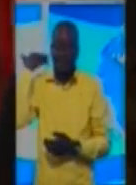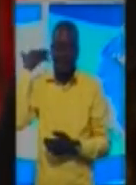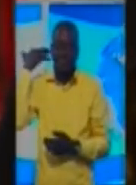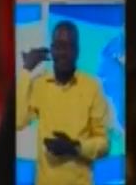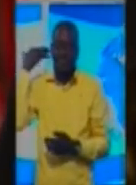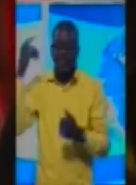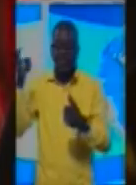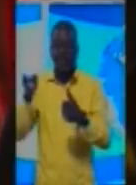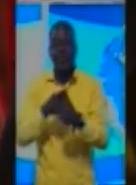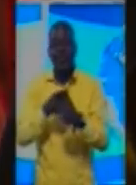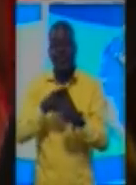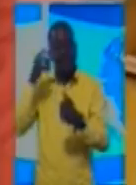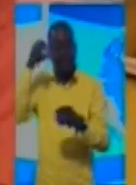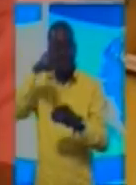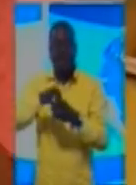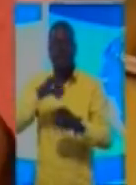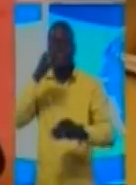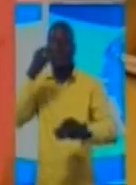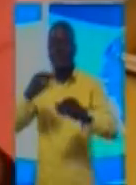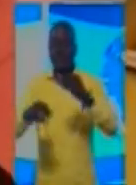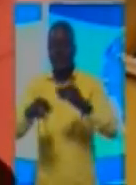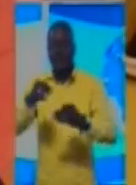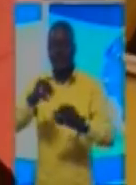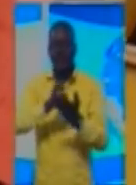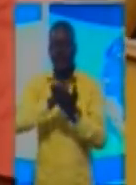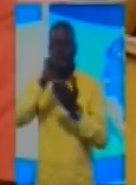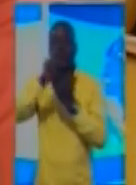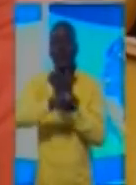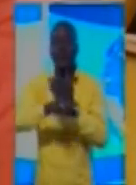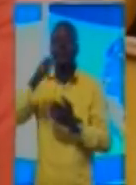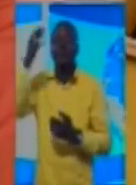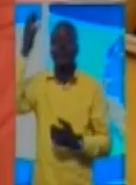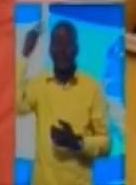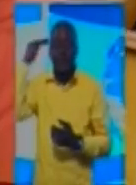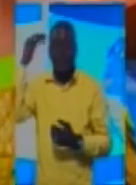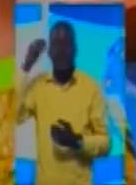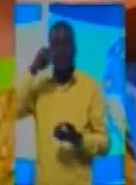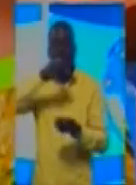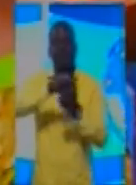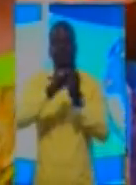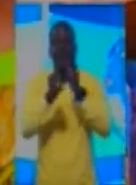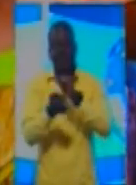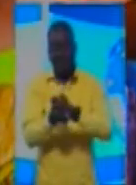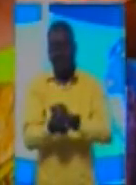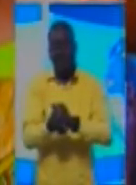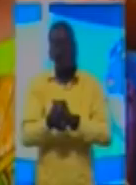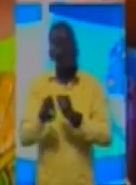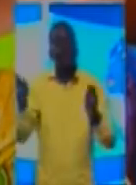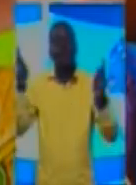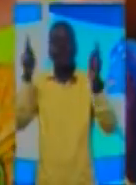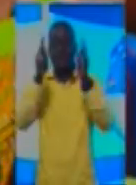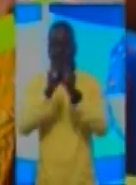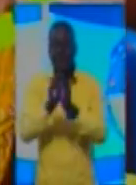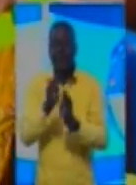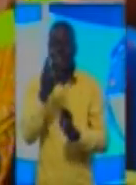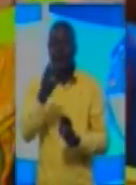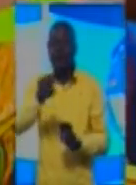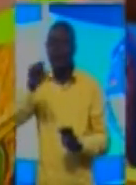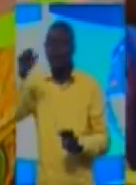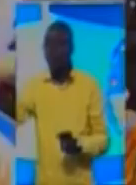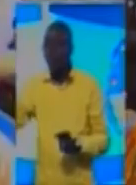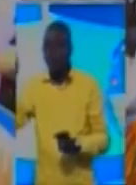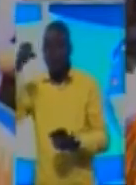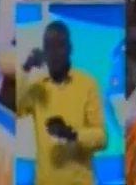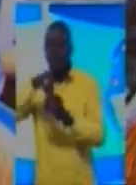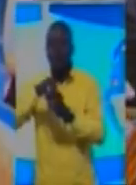Une première assignation en justice en juin dernier avec à la clé le report du congrès extraordinaire, puis quatre autres, dont trois en référé dans